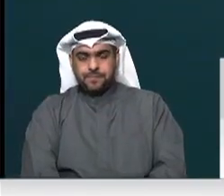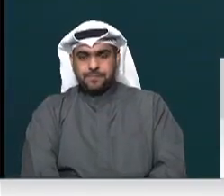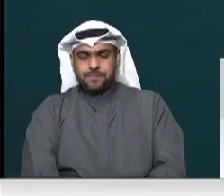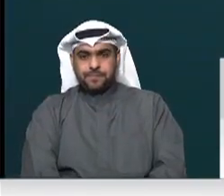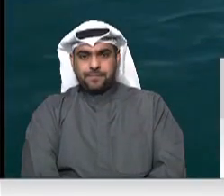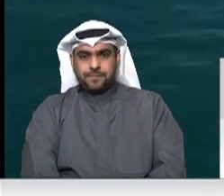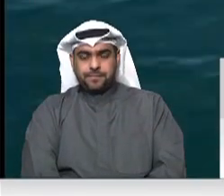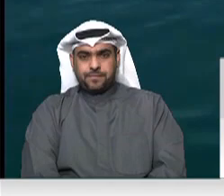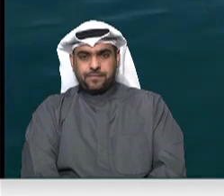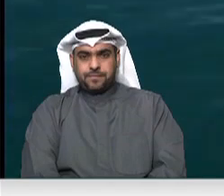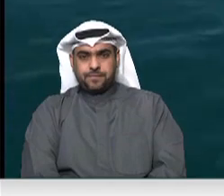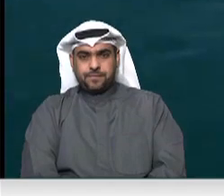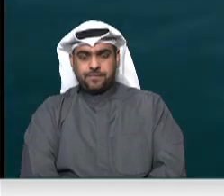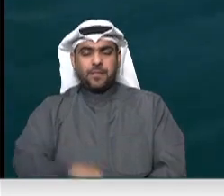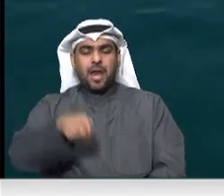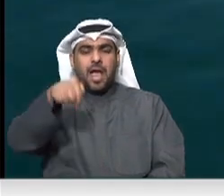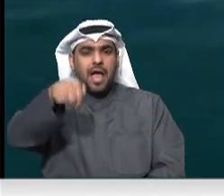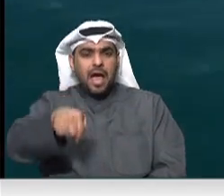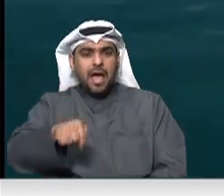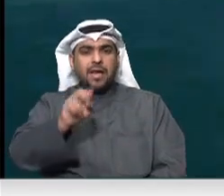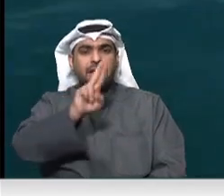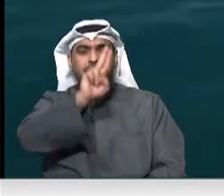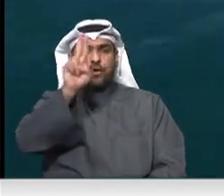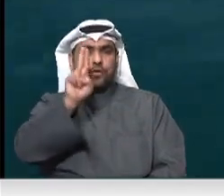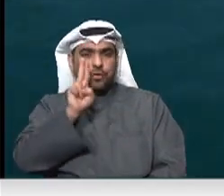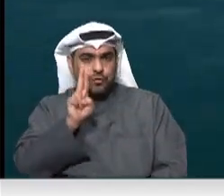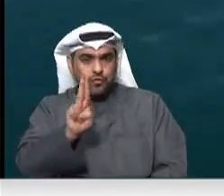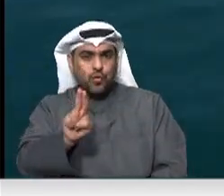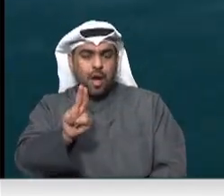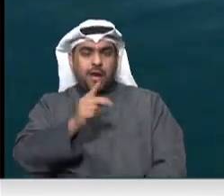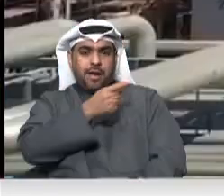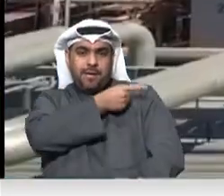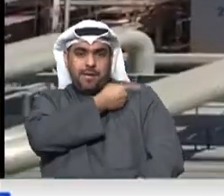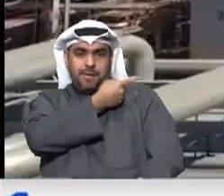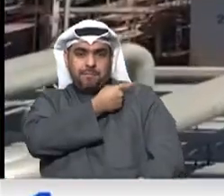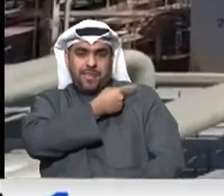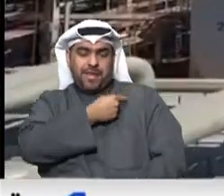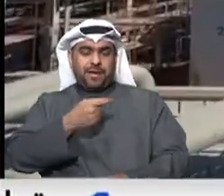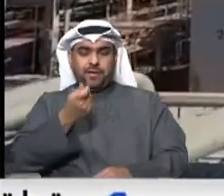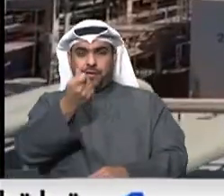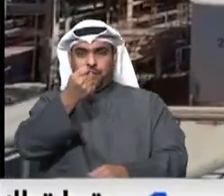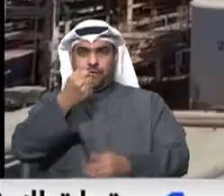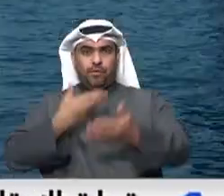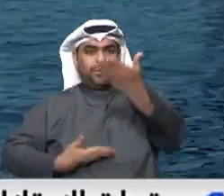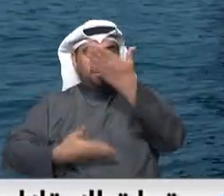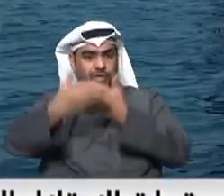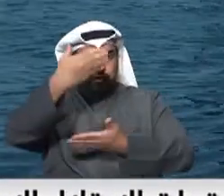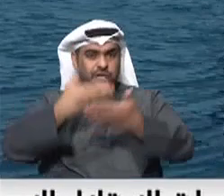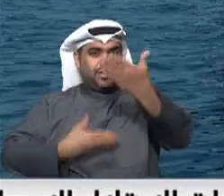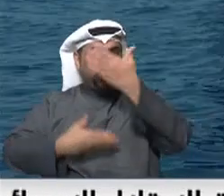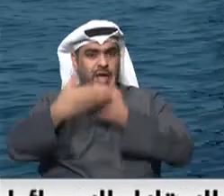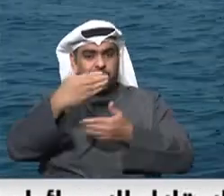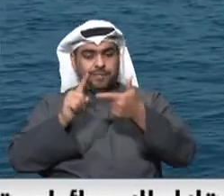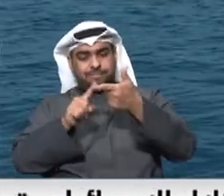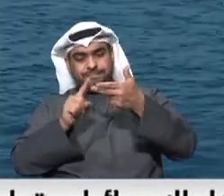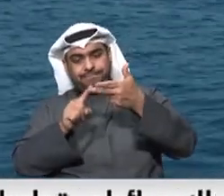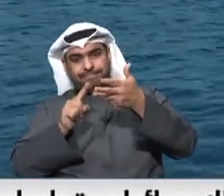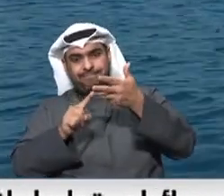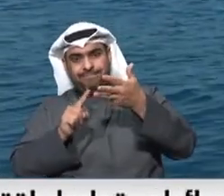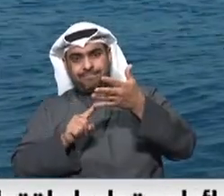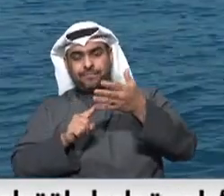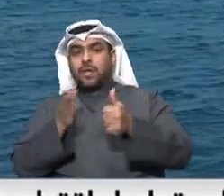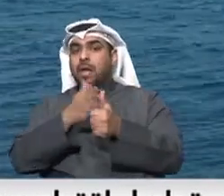الجاسم تساؤلات عده بدت متزايده في منتديات المال والاعمال بعد دخول مصادر الطاقه